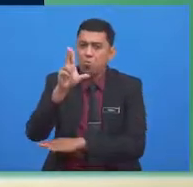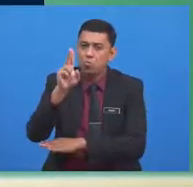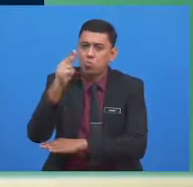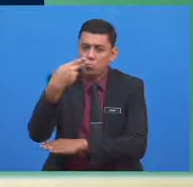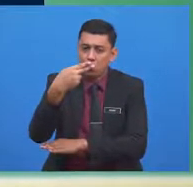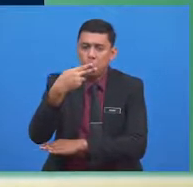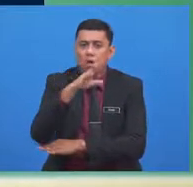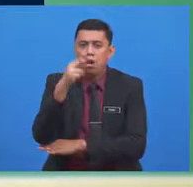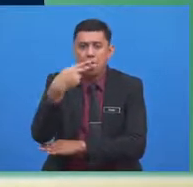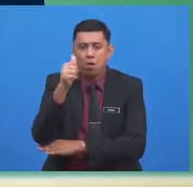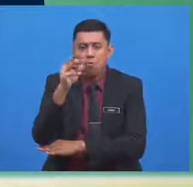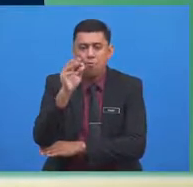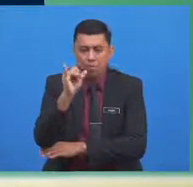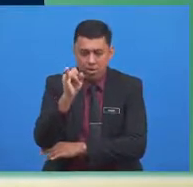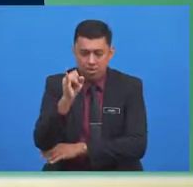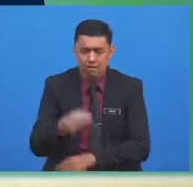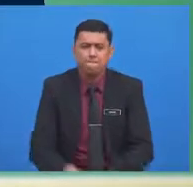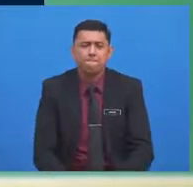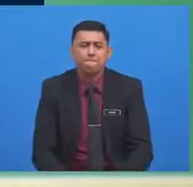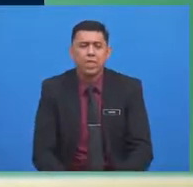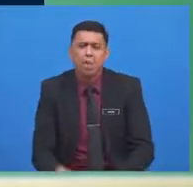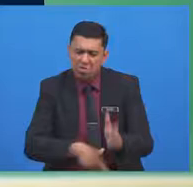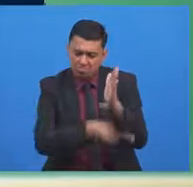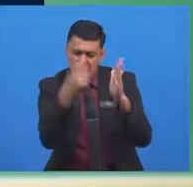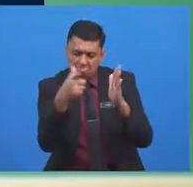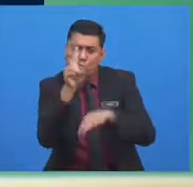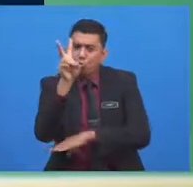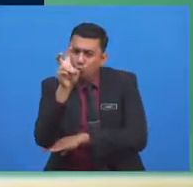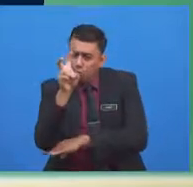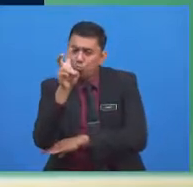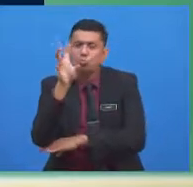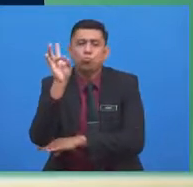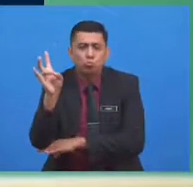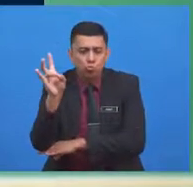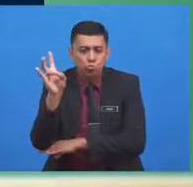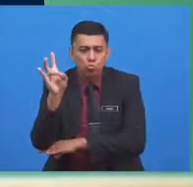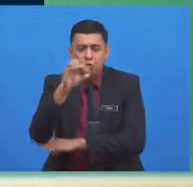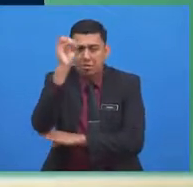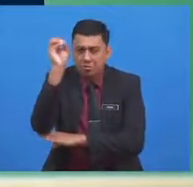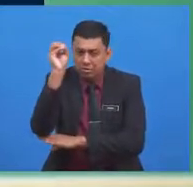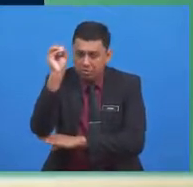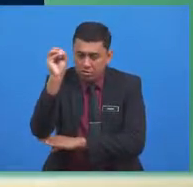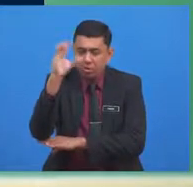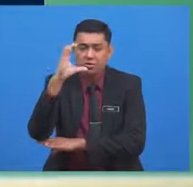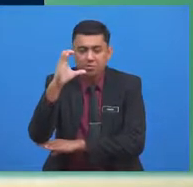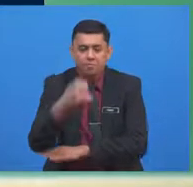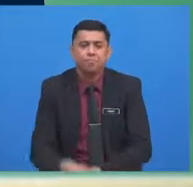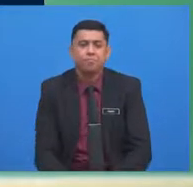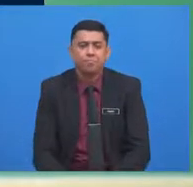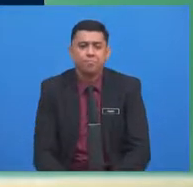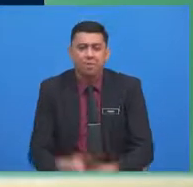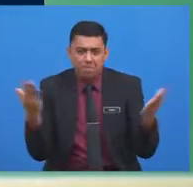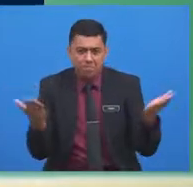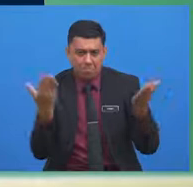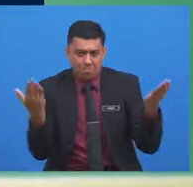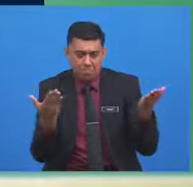tinggi dan sekata sepanjang tahun melebihi 27 darjah Celsius menggalakkan luluh hawa